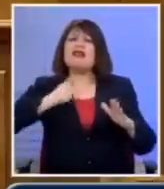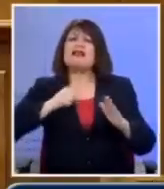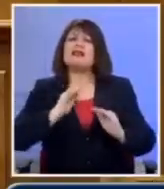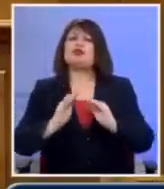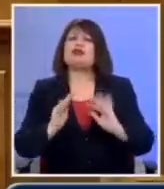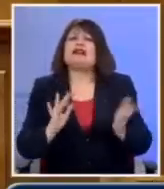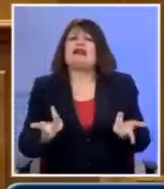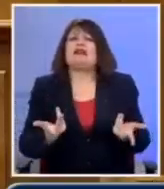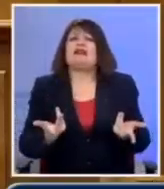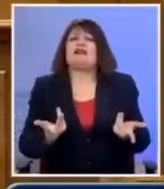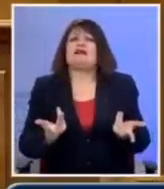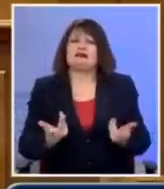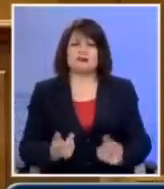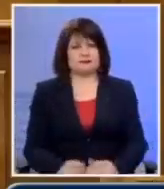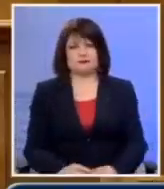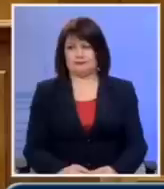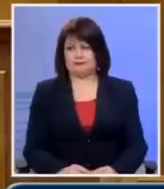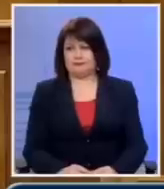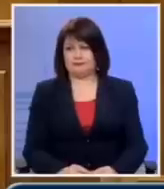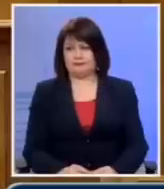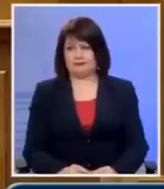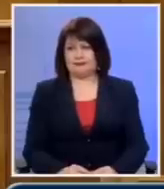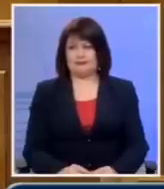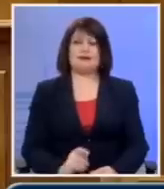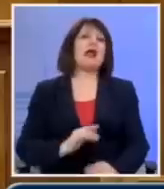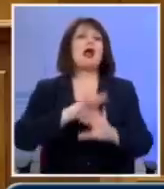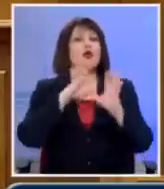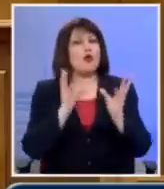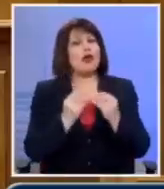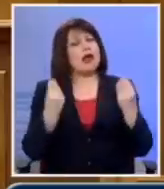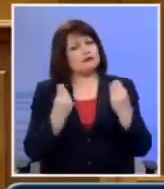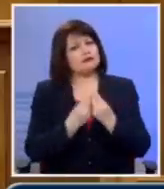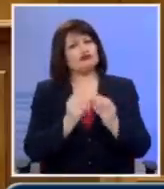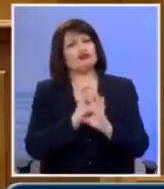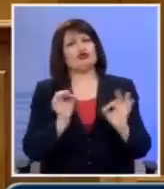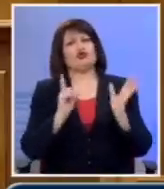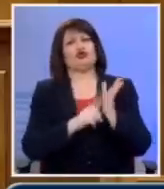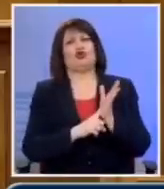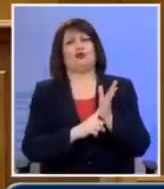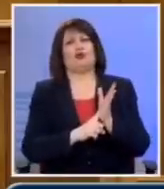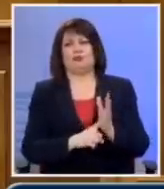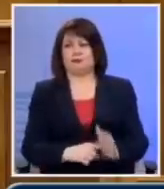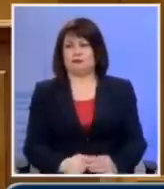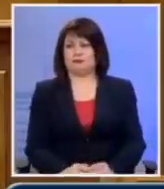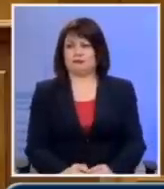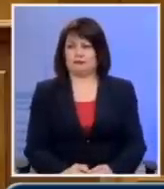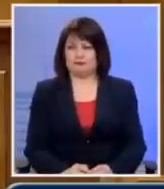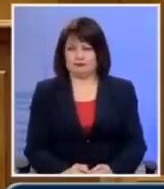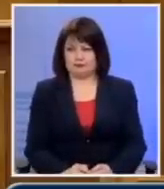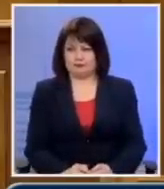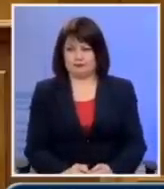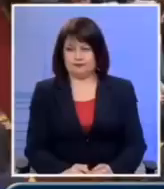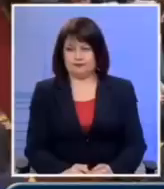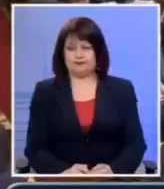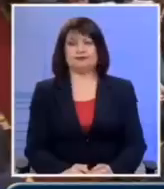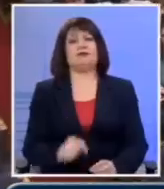ασυλίας, αν όλα γινόντουσαν σύμφωνα με τον νόμο? Κυρίες και κύριοι βουλευτές, αυτά και